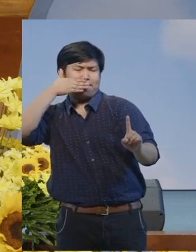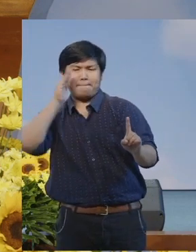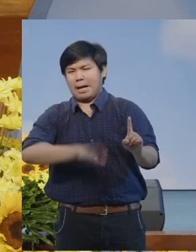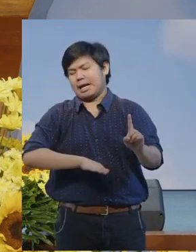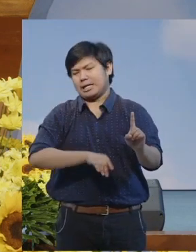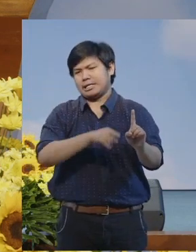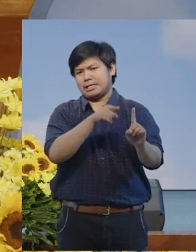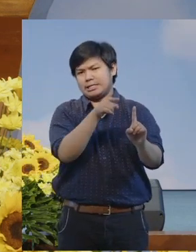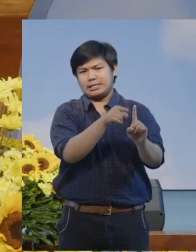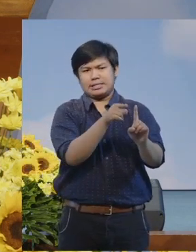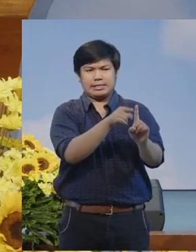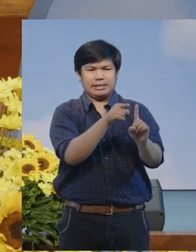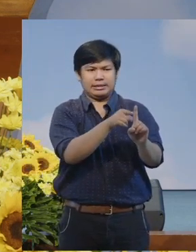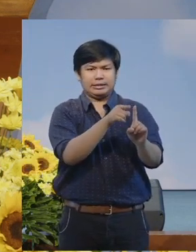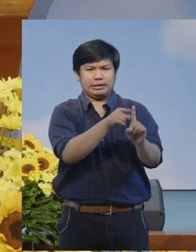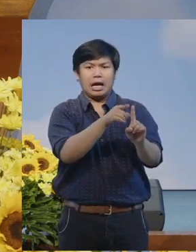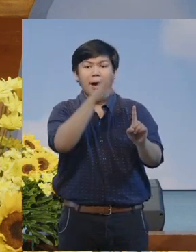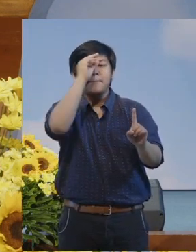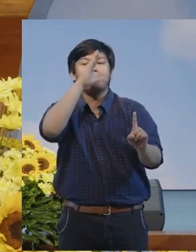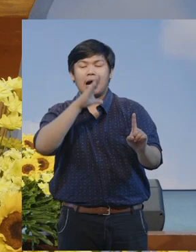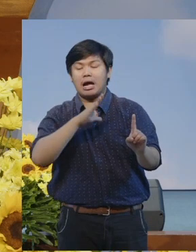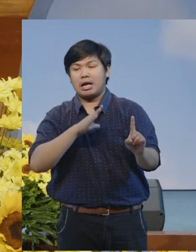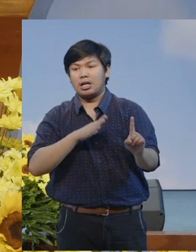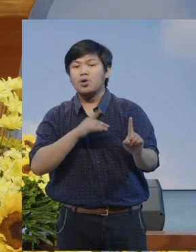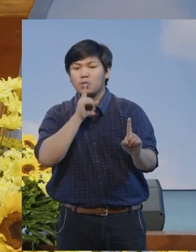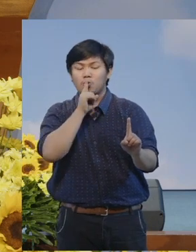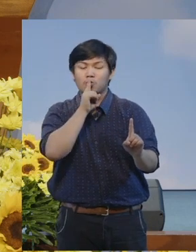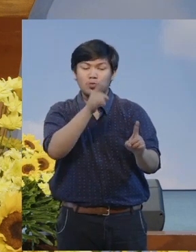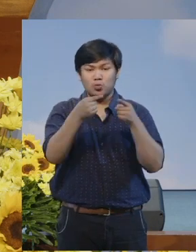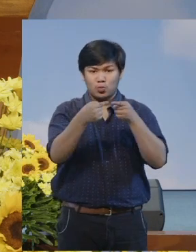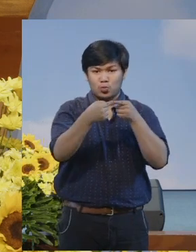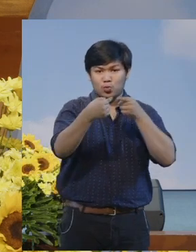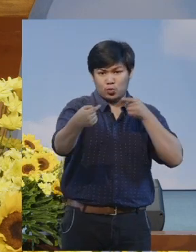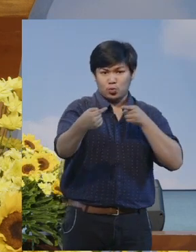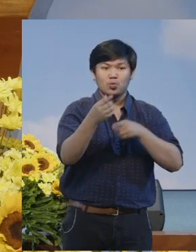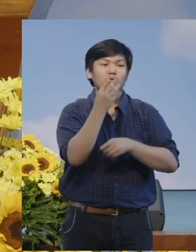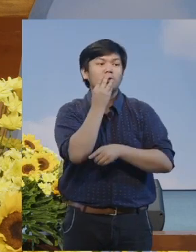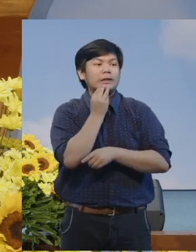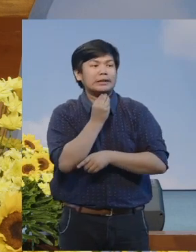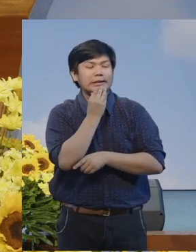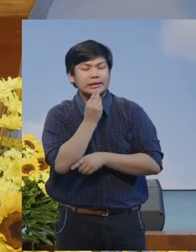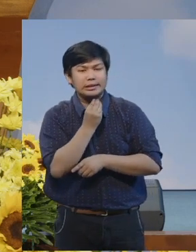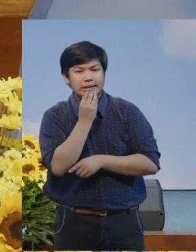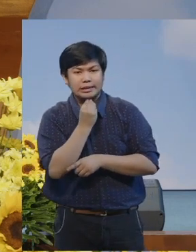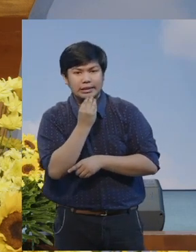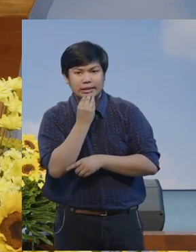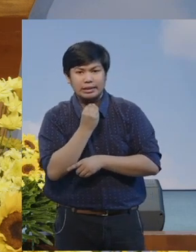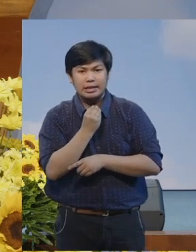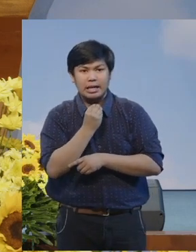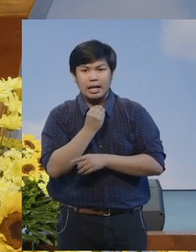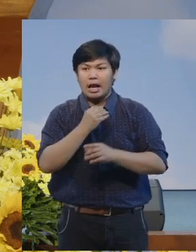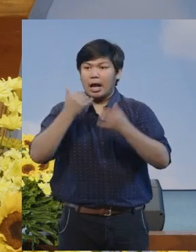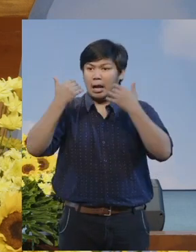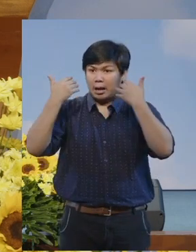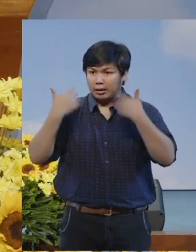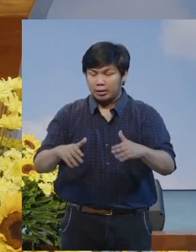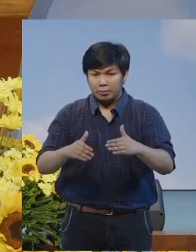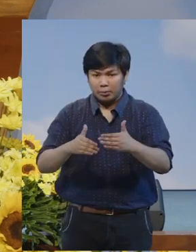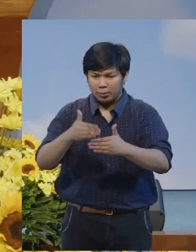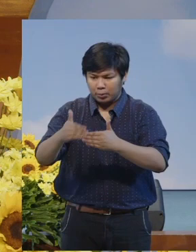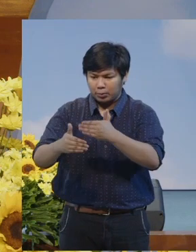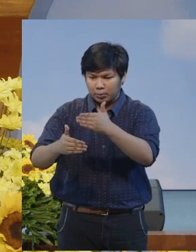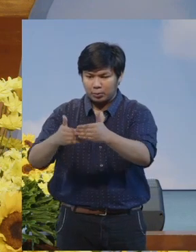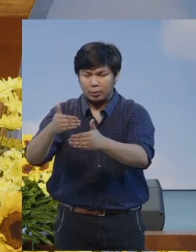hari na tunay ngang naging kaaway ng bayang Israel. At sa likod